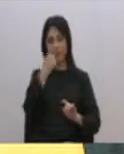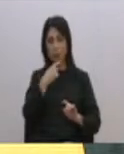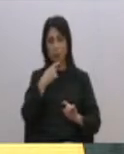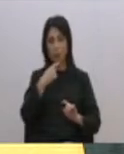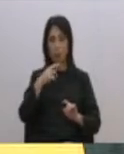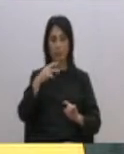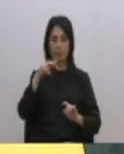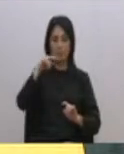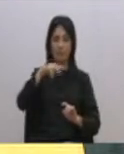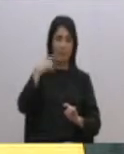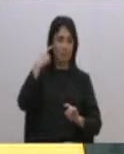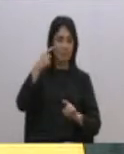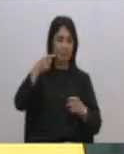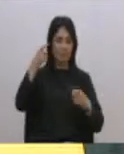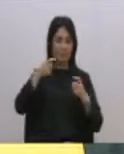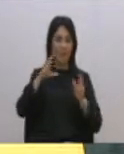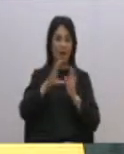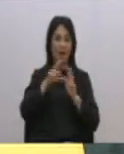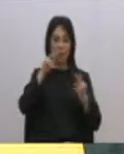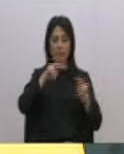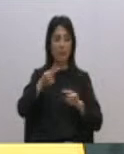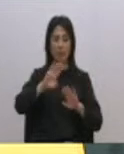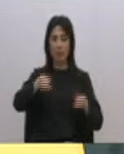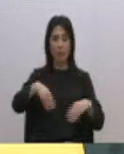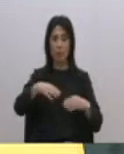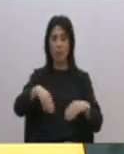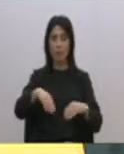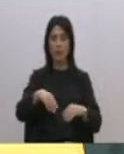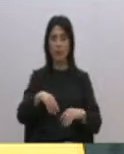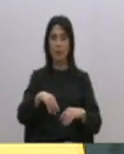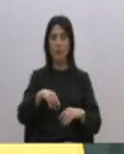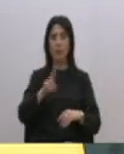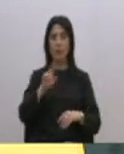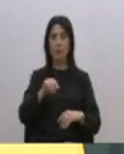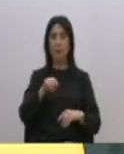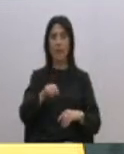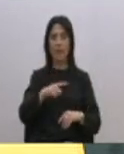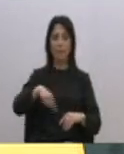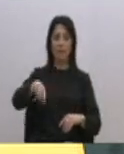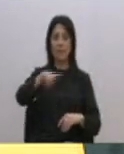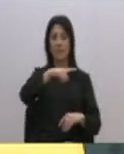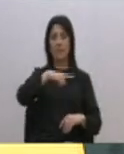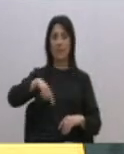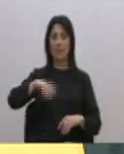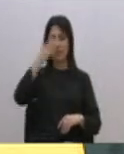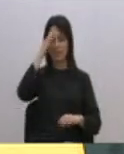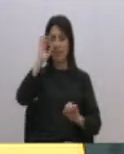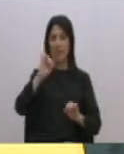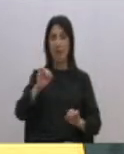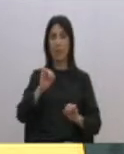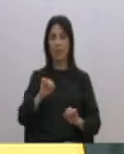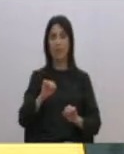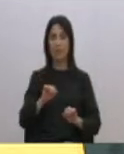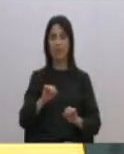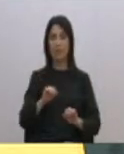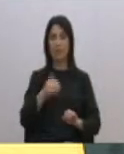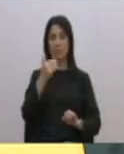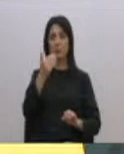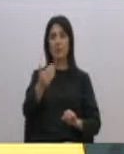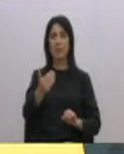აუდიო ზოგადად ელექტრონული მეთვალყურეობისაგან და ამ სივრცეში სახალხო დამცველს